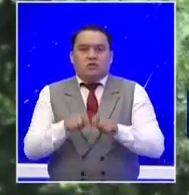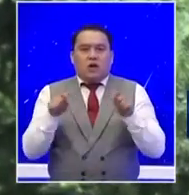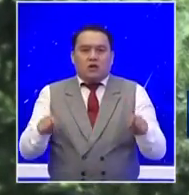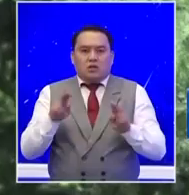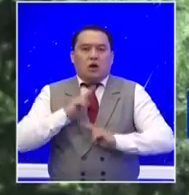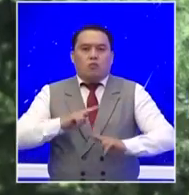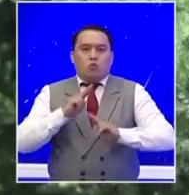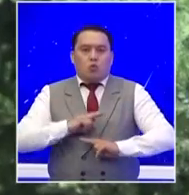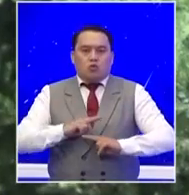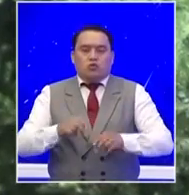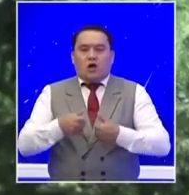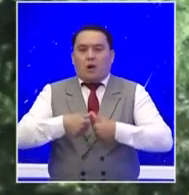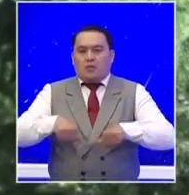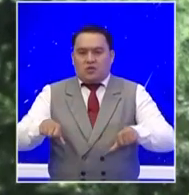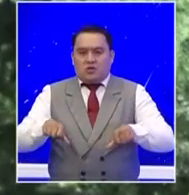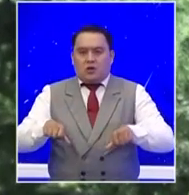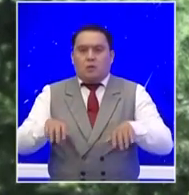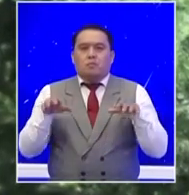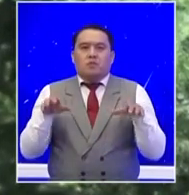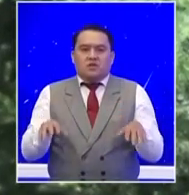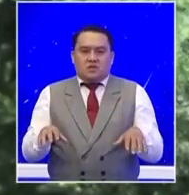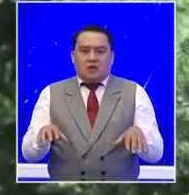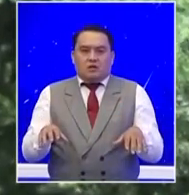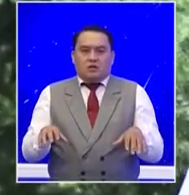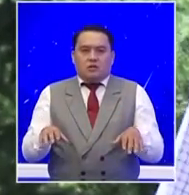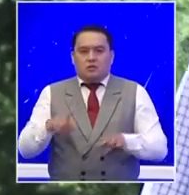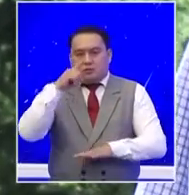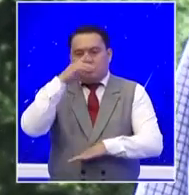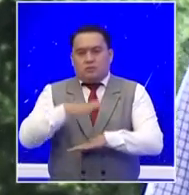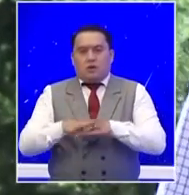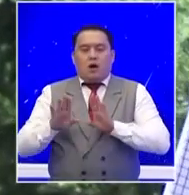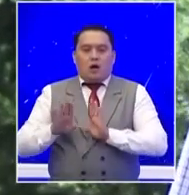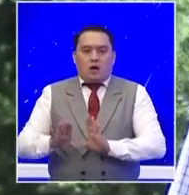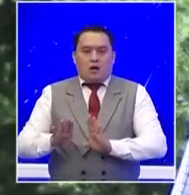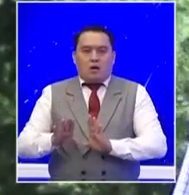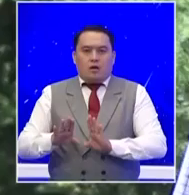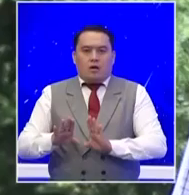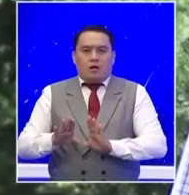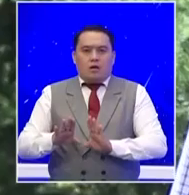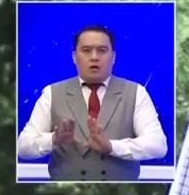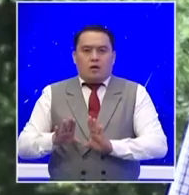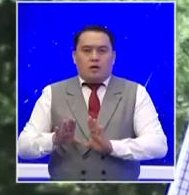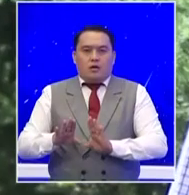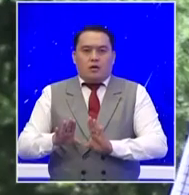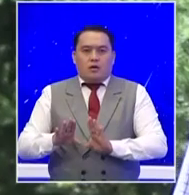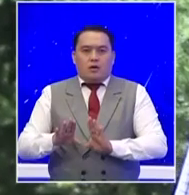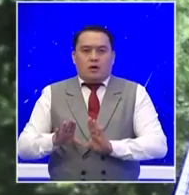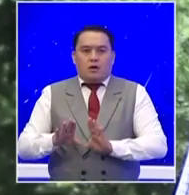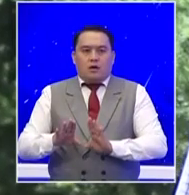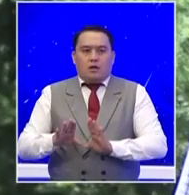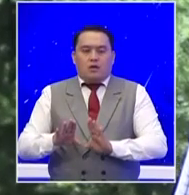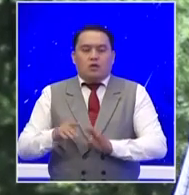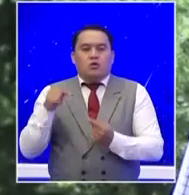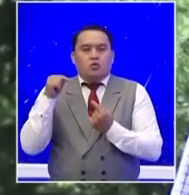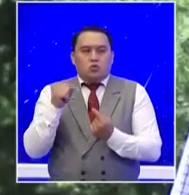рабочей комиссии под председательством заместителя акима Бескемпирова Сергея Шлемовича. А также